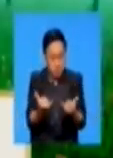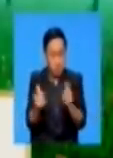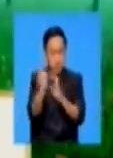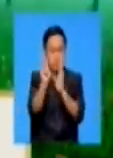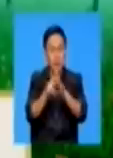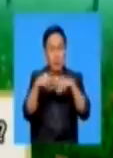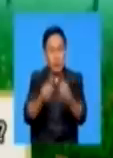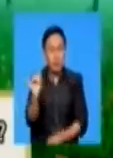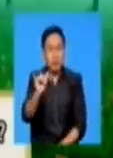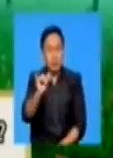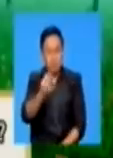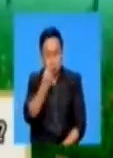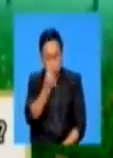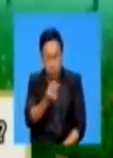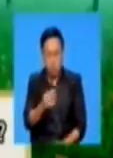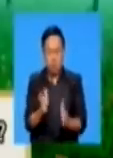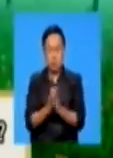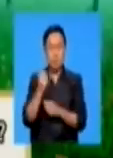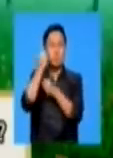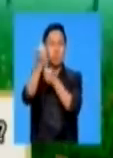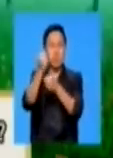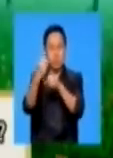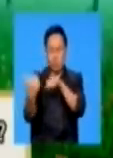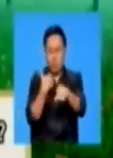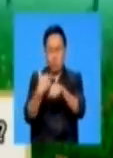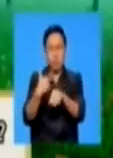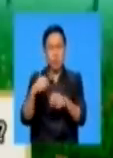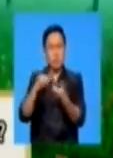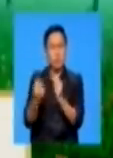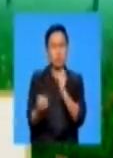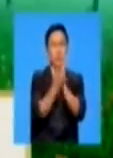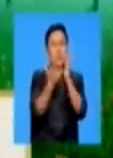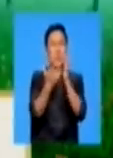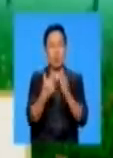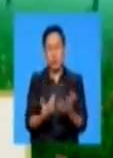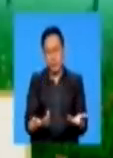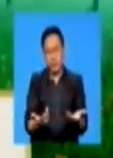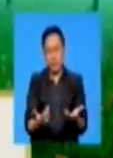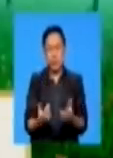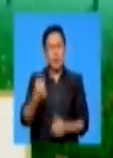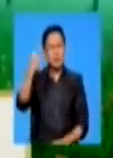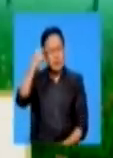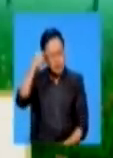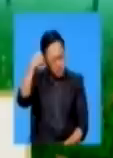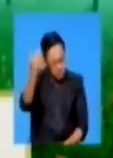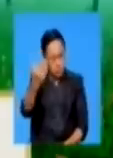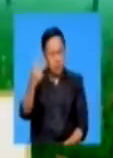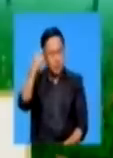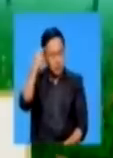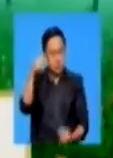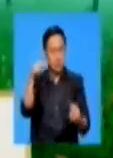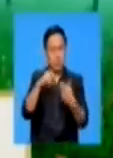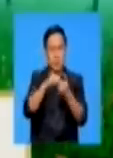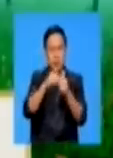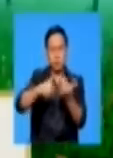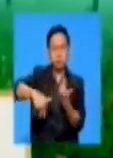ของท่านเนี่ยมันมีผลกระทบกับการจราจรผลกระทบกับคนอื่นที่เขาไม่เห็นด้วยอีกไหมเราเนี่ยท่านต้องคิดร่วมกันนะครับไม่งั้นแก้